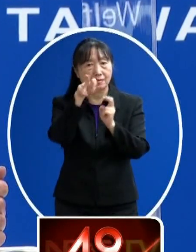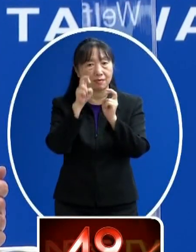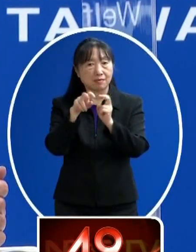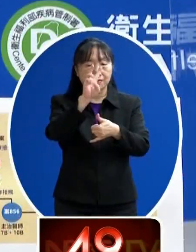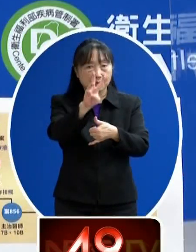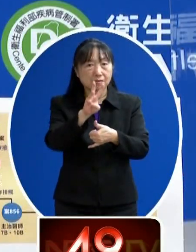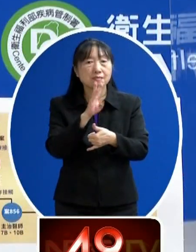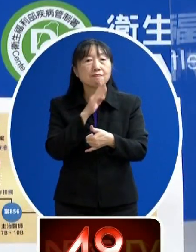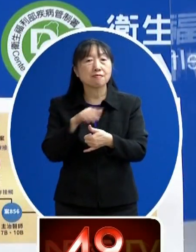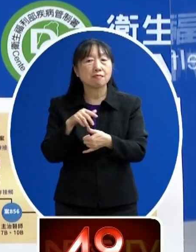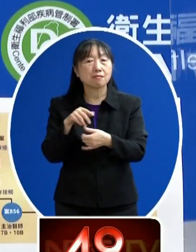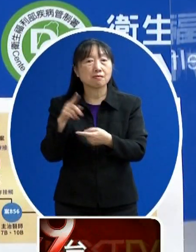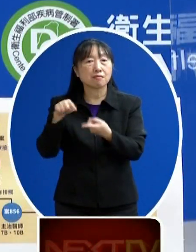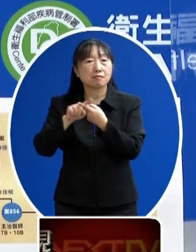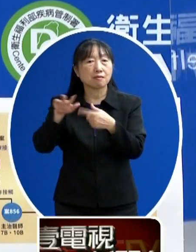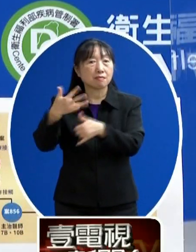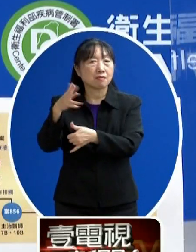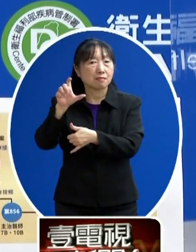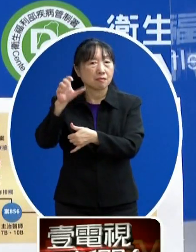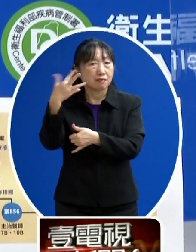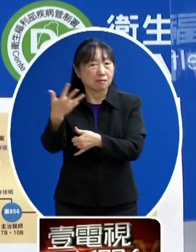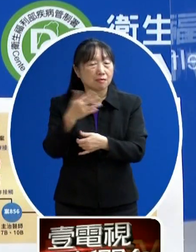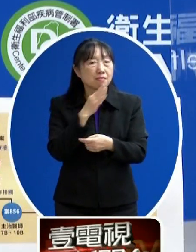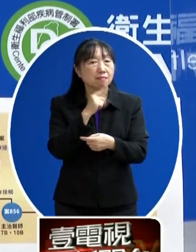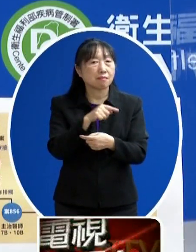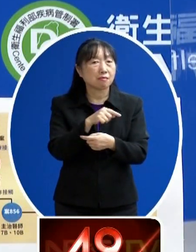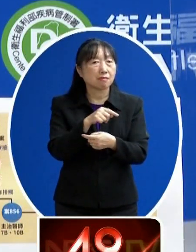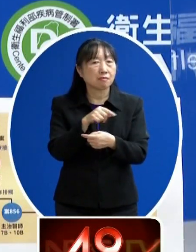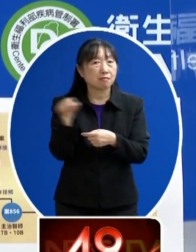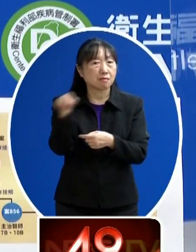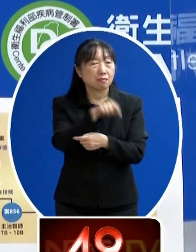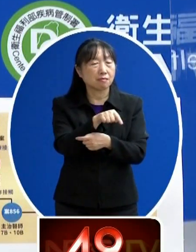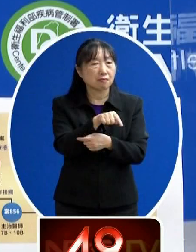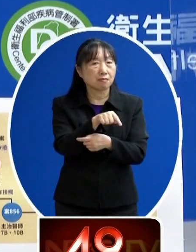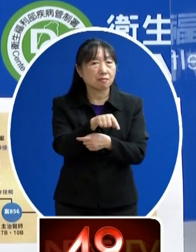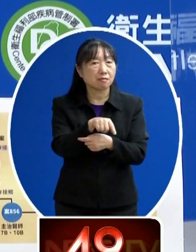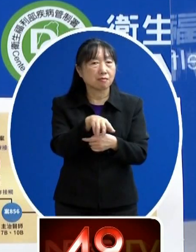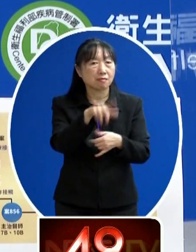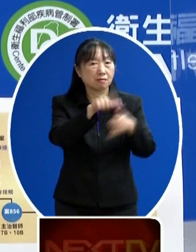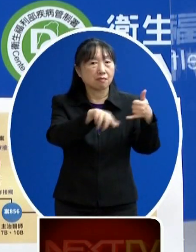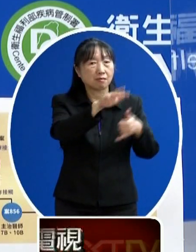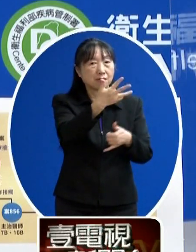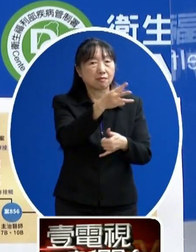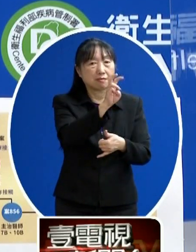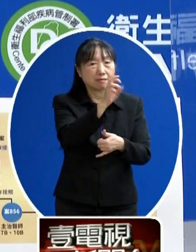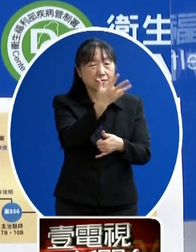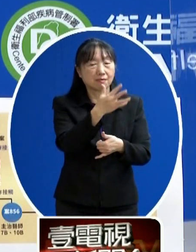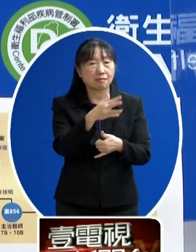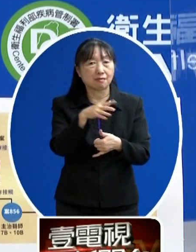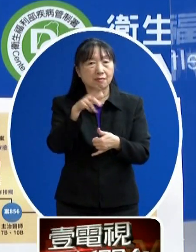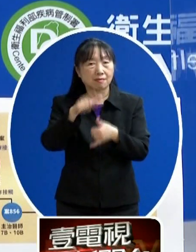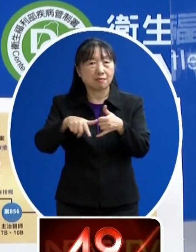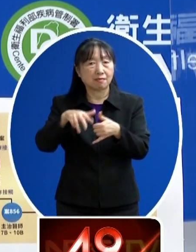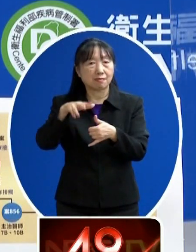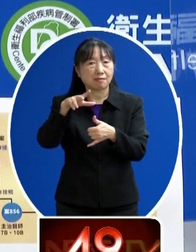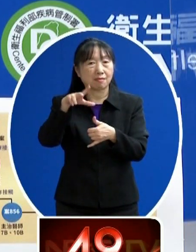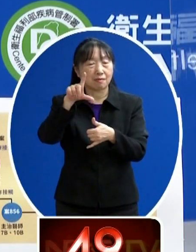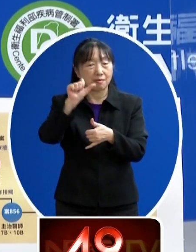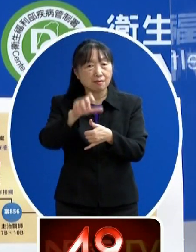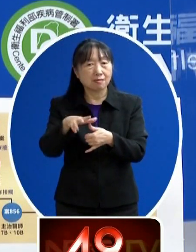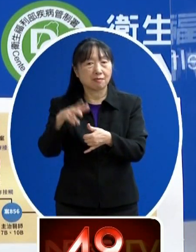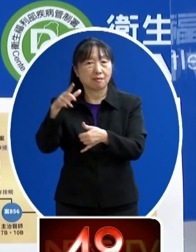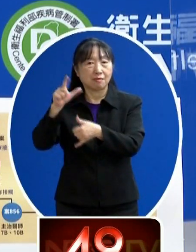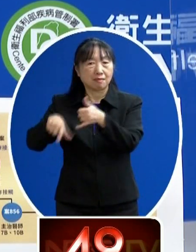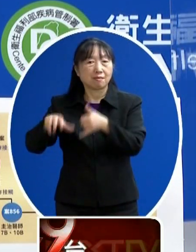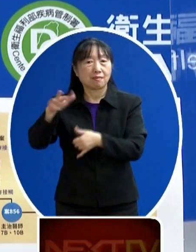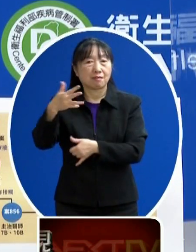汉堡。就八了连判是从865因为838跟865在856有一个工